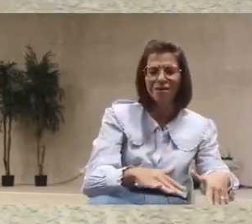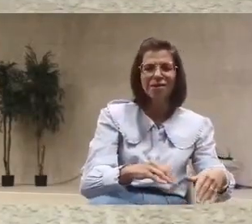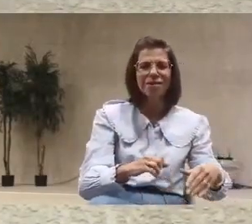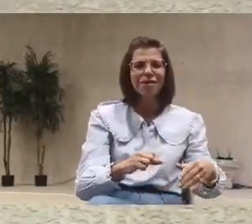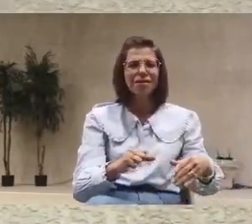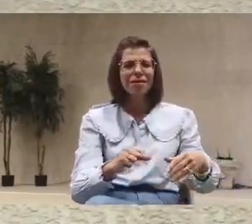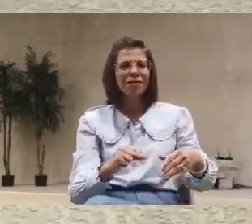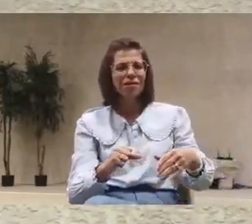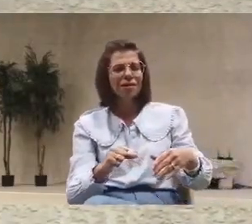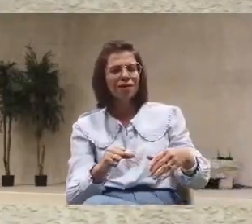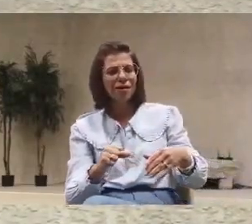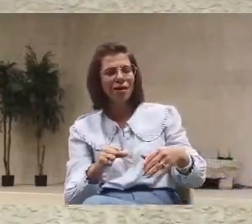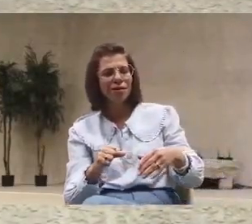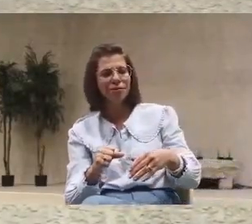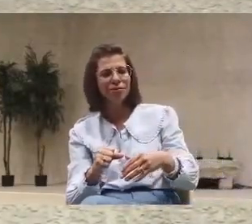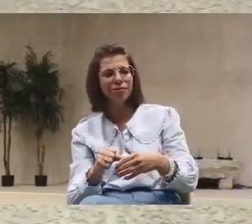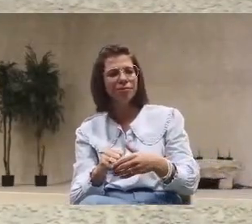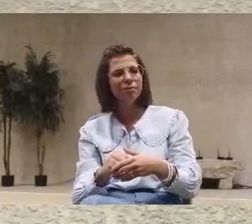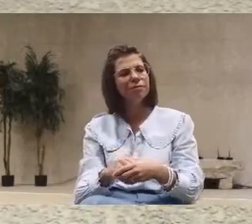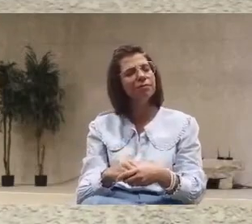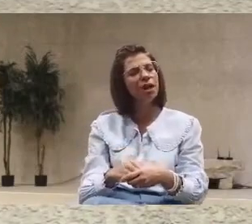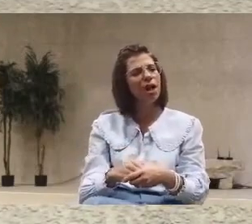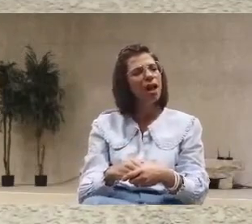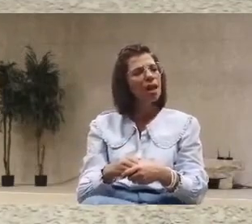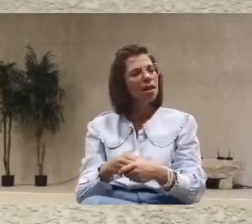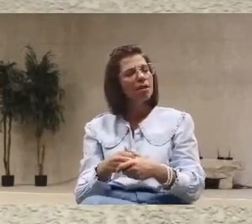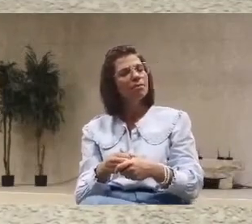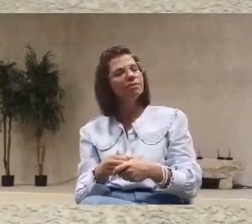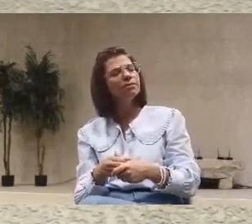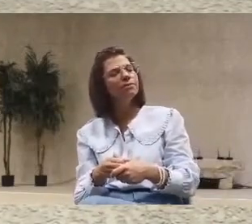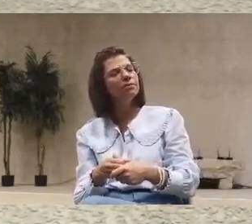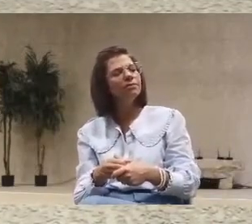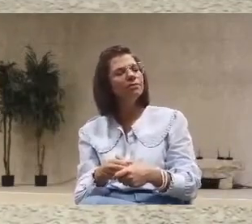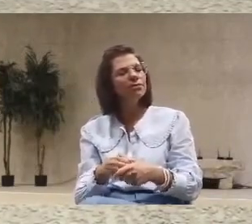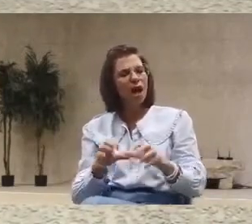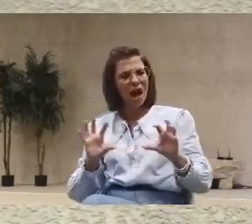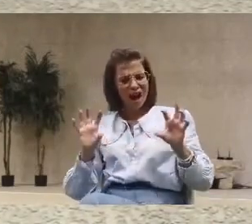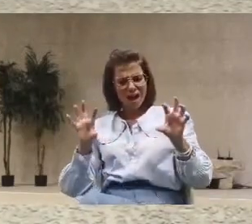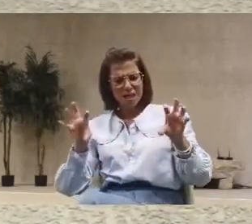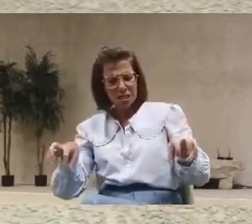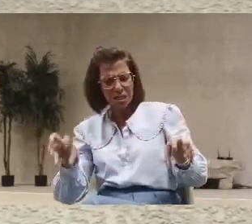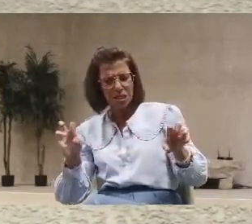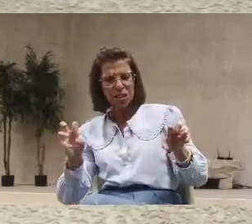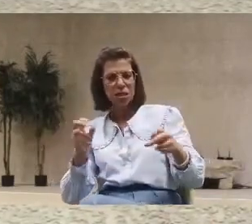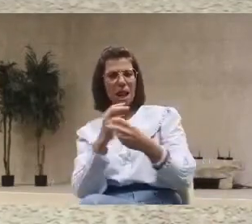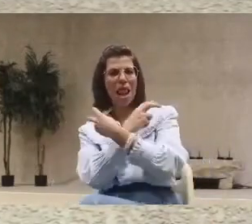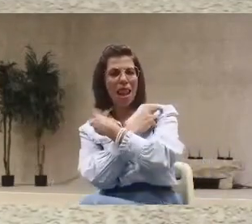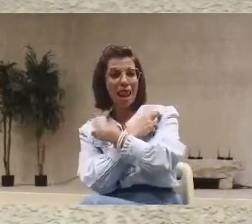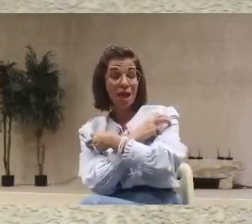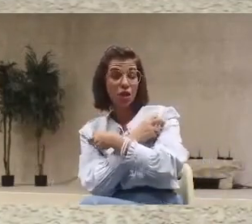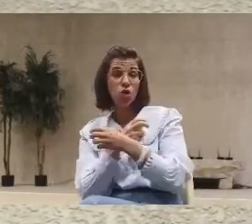l'antre de la vipère et la vipère ne lui fera point de mal.